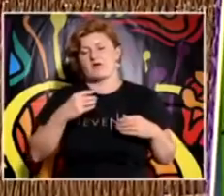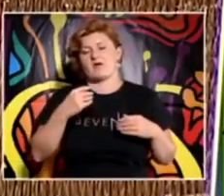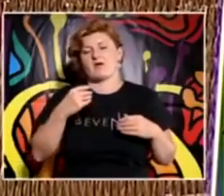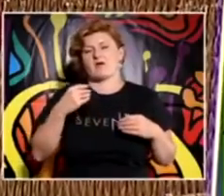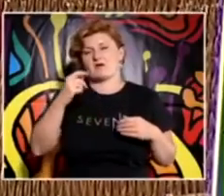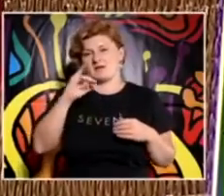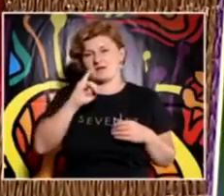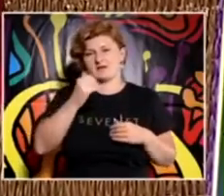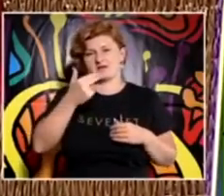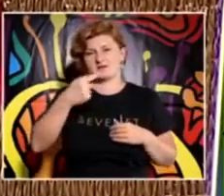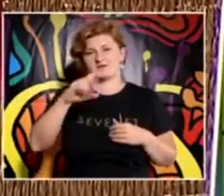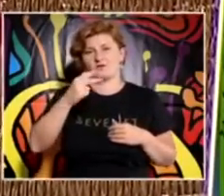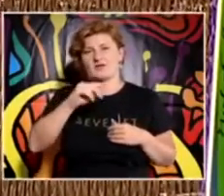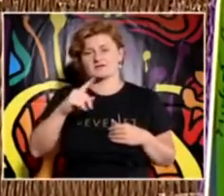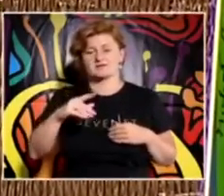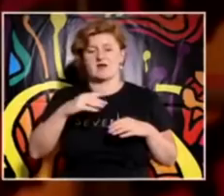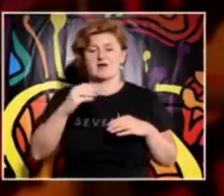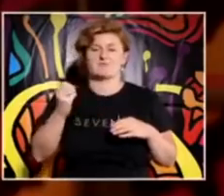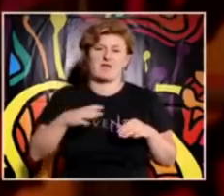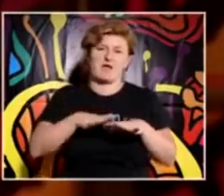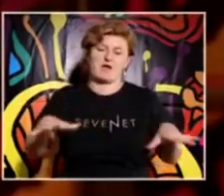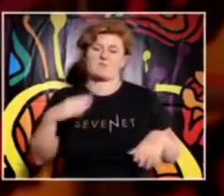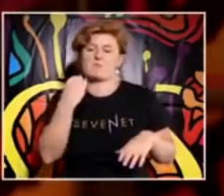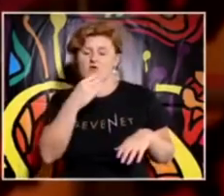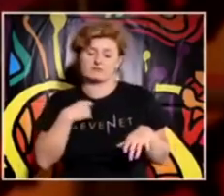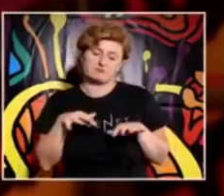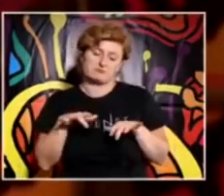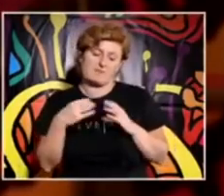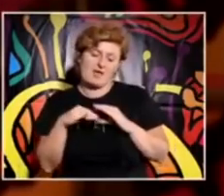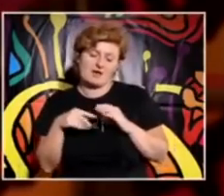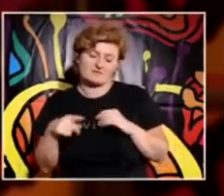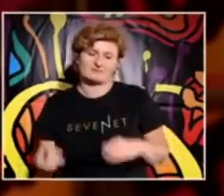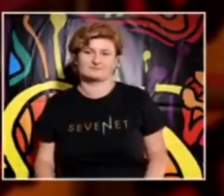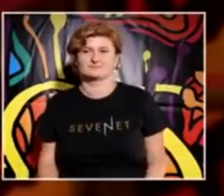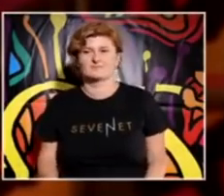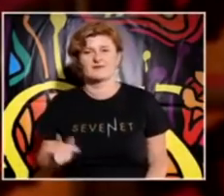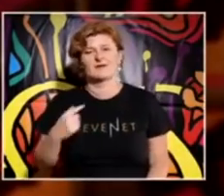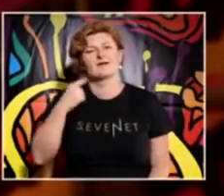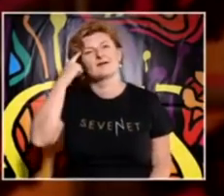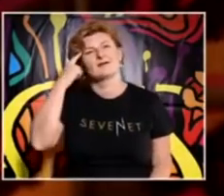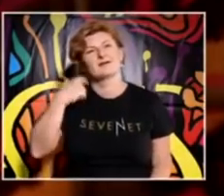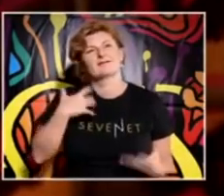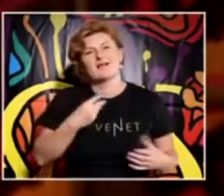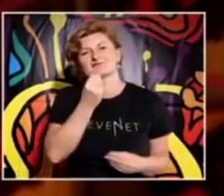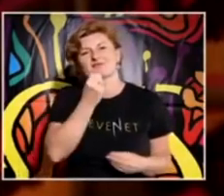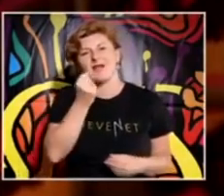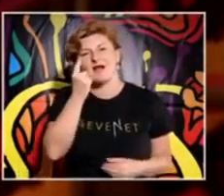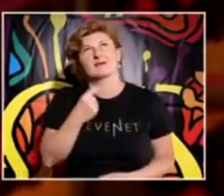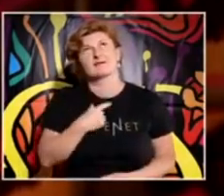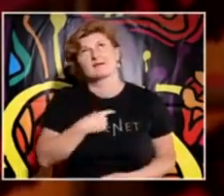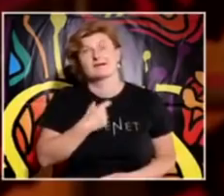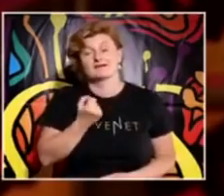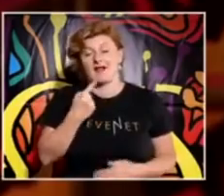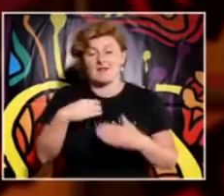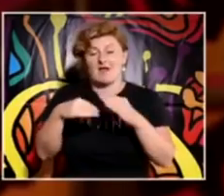pod parasolką i pisała Budzisz się maili. W Indonezji i tak myślisz sobie, spontanicznie zjadłabym śniadanie, ale jest parę maili do odpisania. Przed chwilą z tego uciekłam, ale to był Londyn,